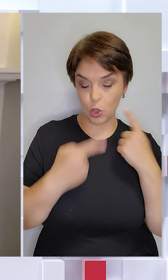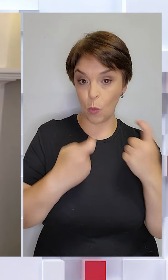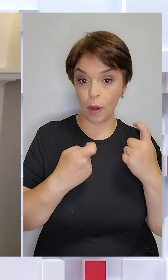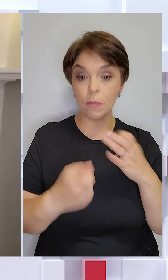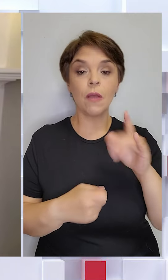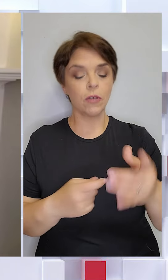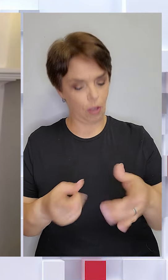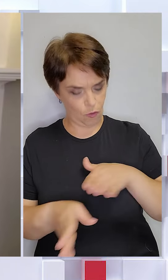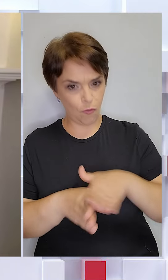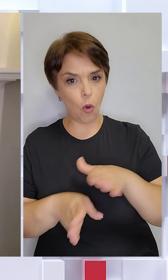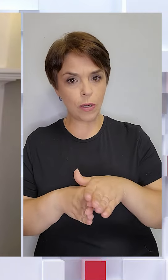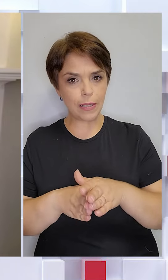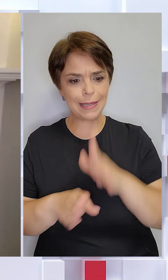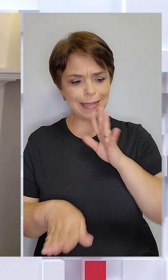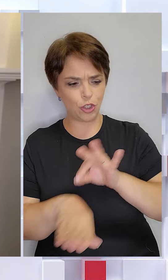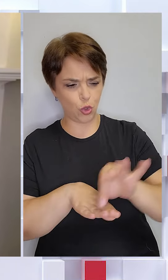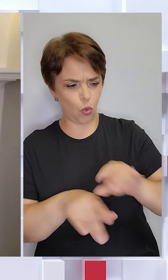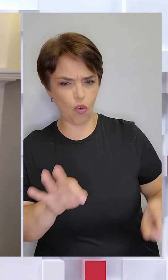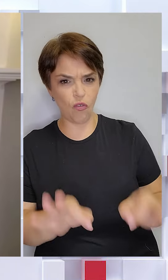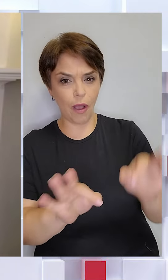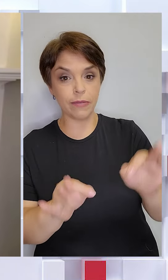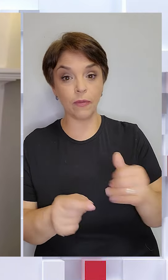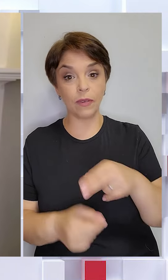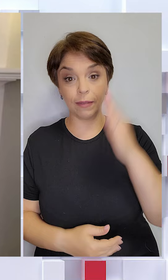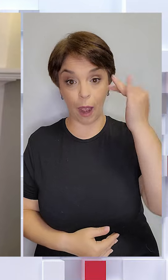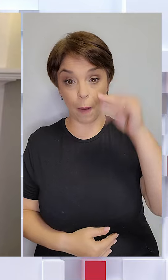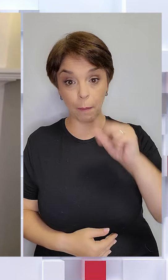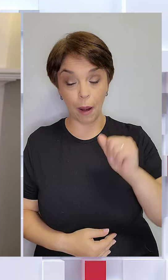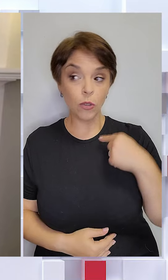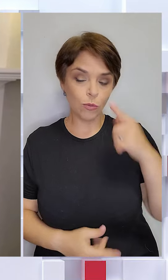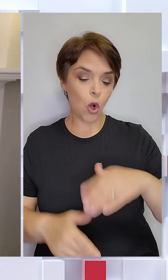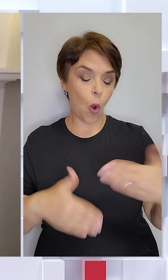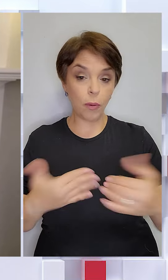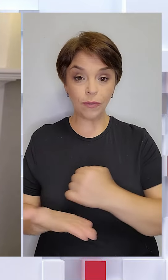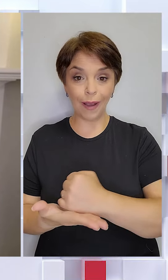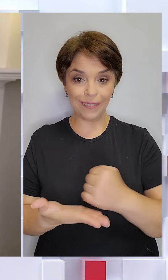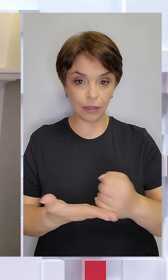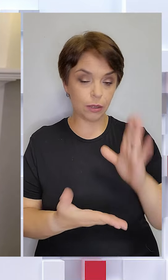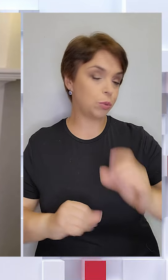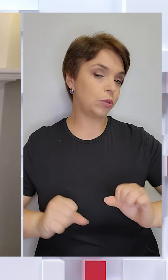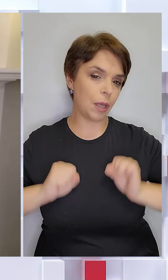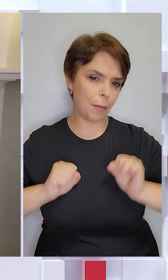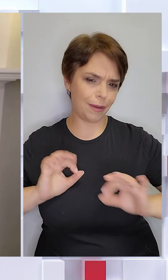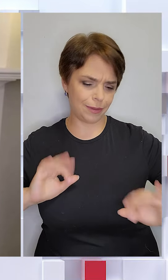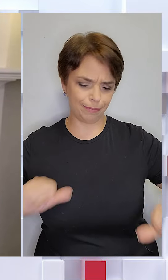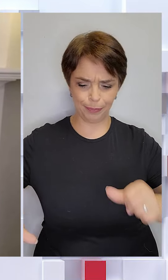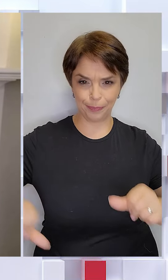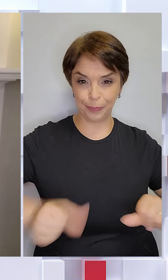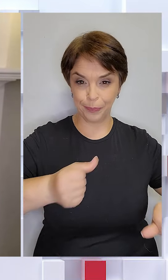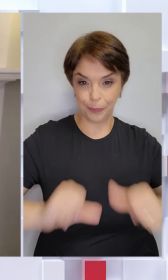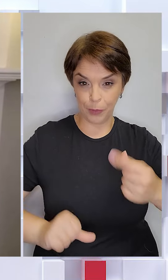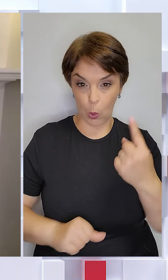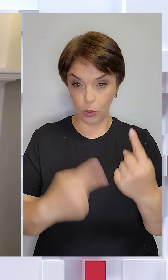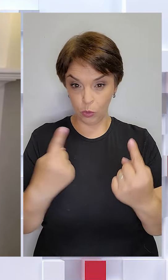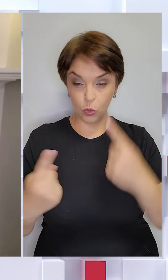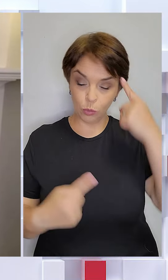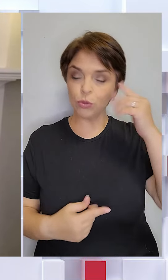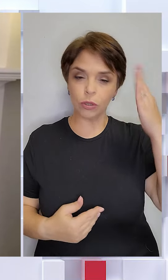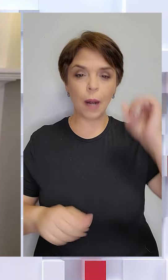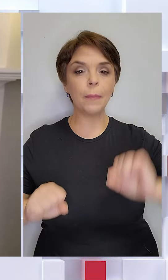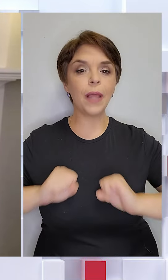образами, як вона впорається з цькуваннями від Дональда Трампа. І я думаю, що обидва кандидати будуть намагатися дратувати один одного. Думаю, що